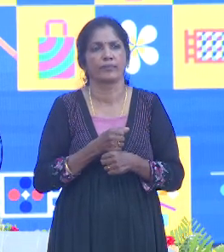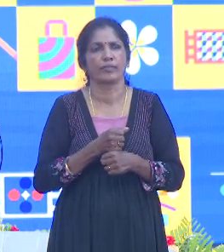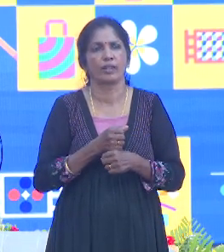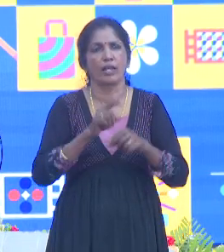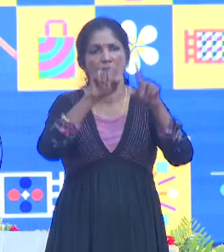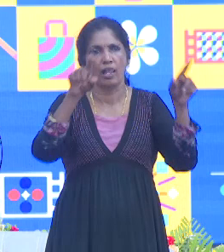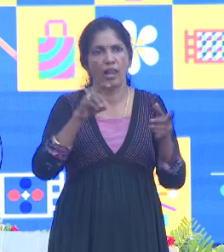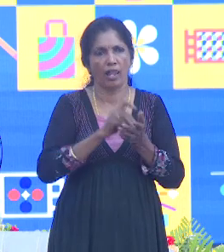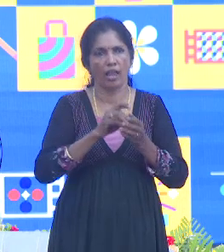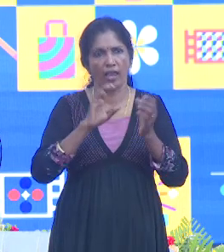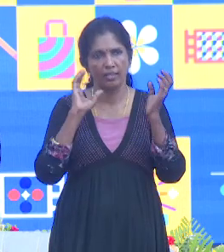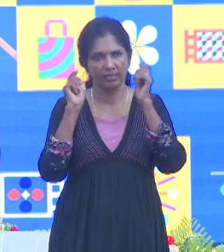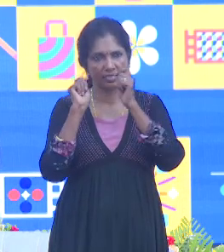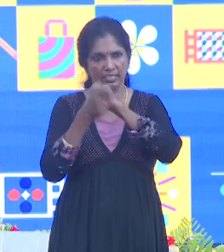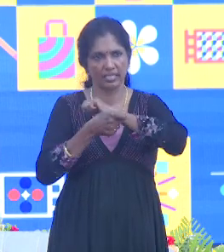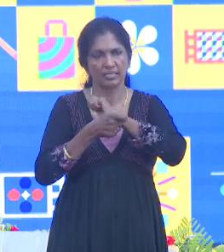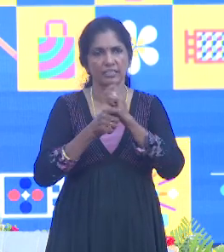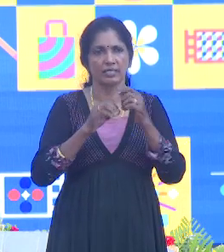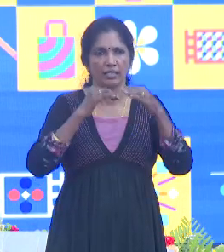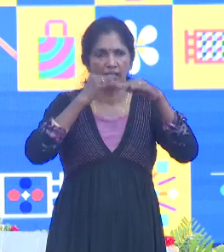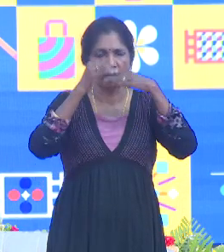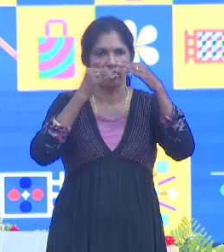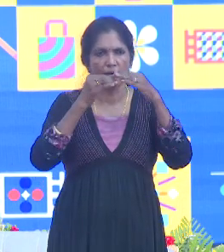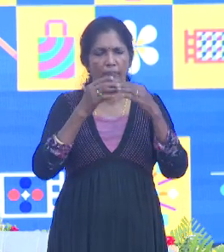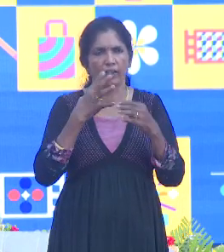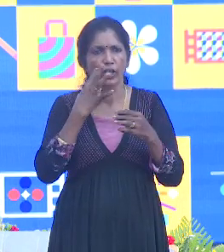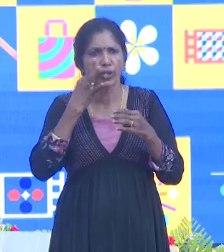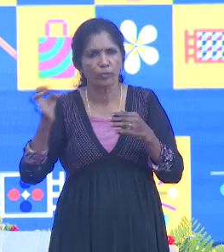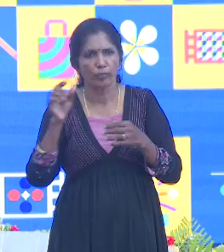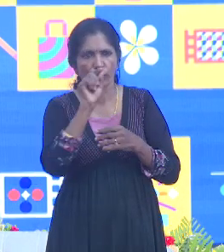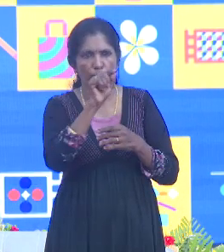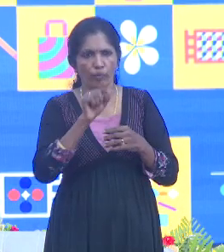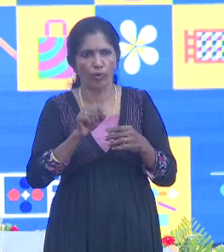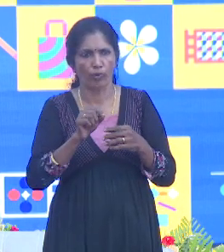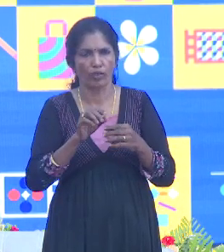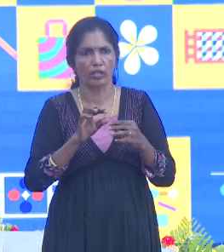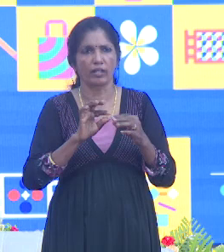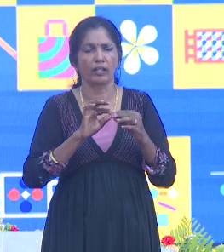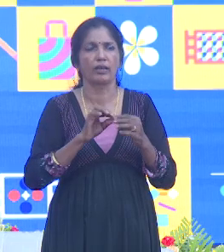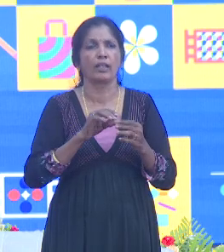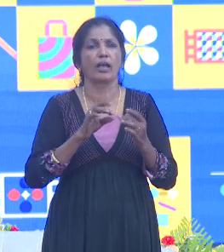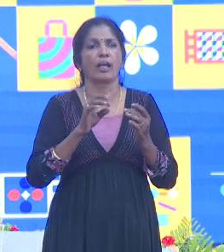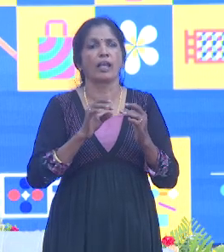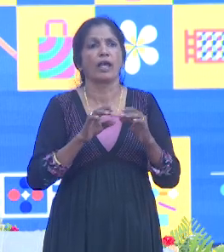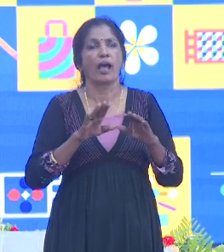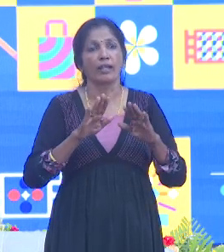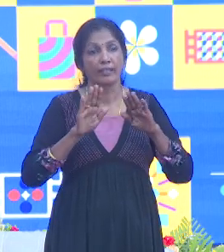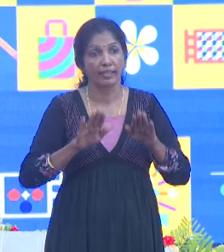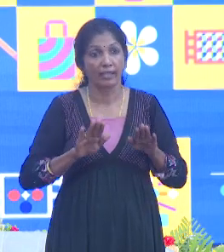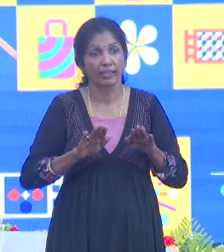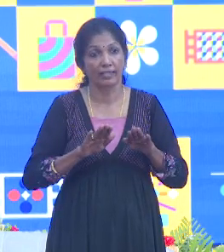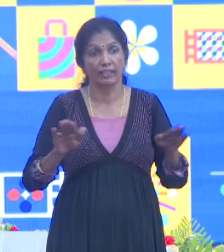ഭൂപരിഷ്കരണ നിയമത്തിൻ്റെ ക്രസ്, അതിൻ്റെ കാതൽ, അത് നിലനിൽക്കുന്നത് സെക്ഷൻ